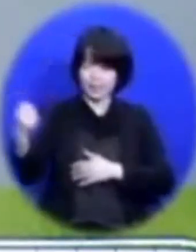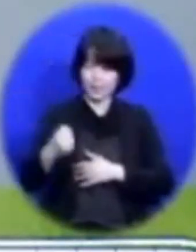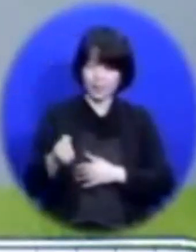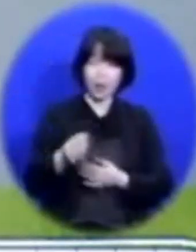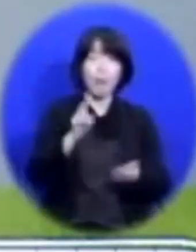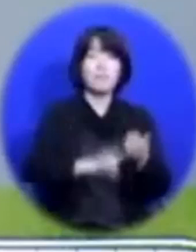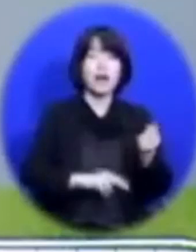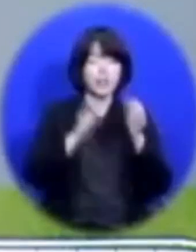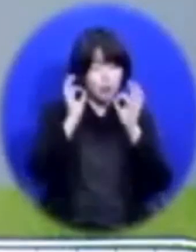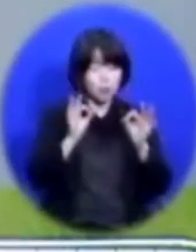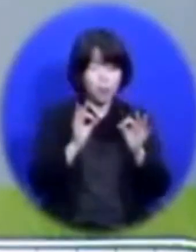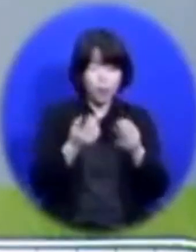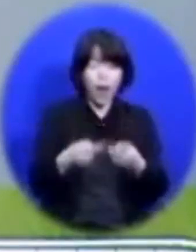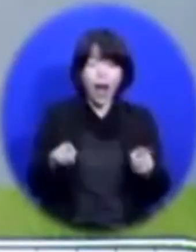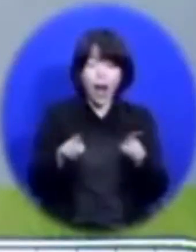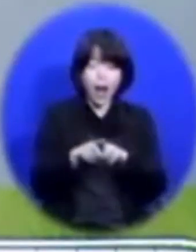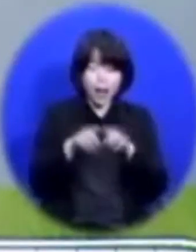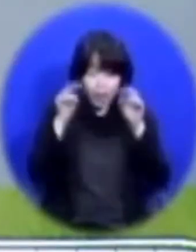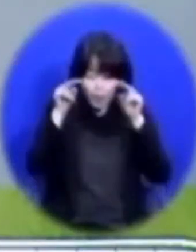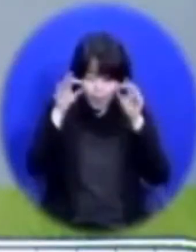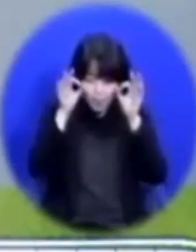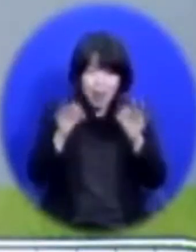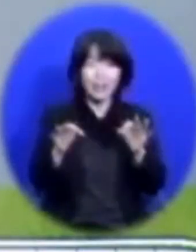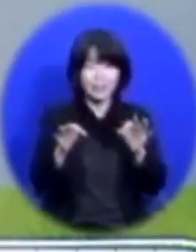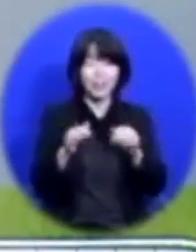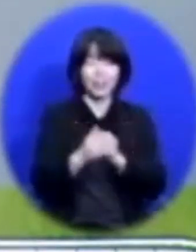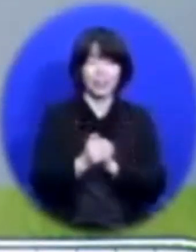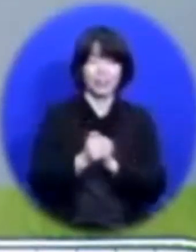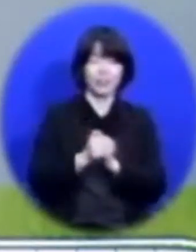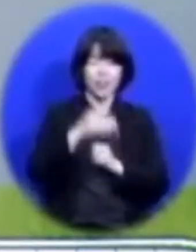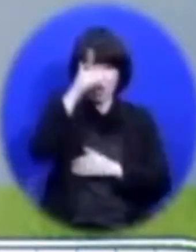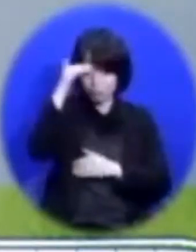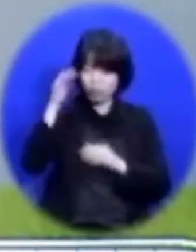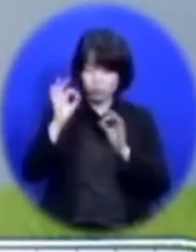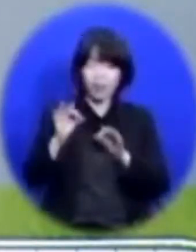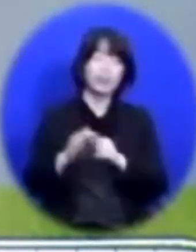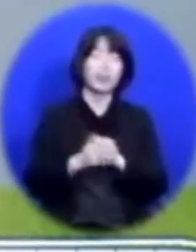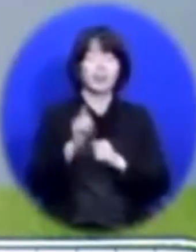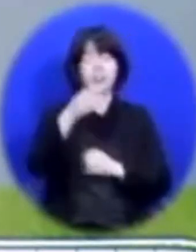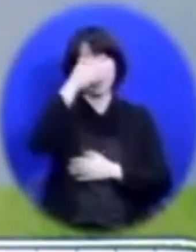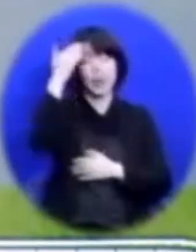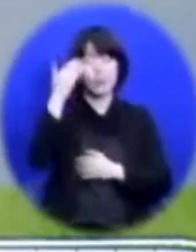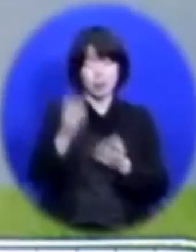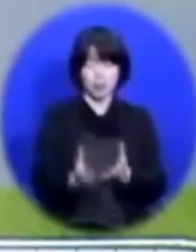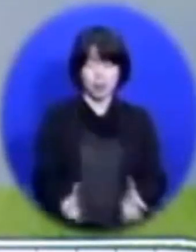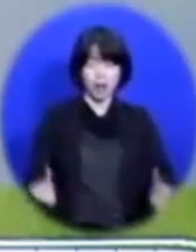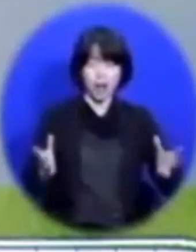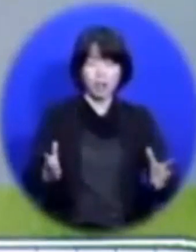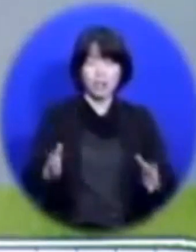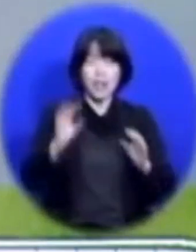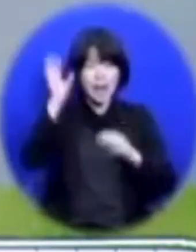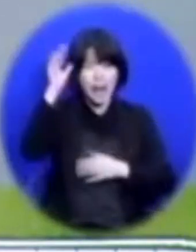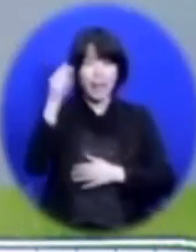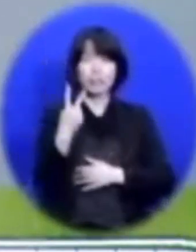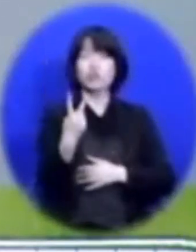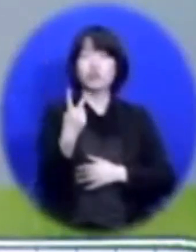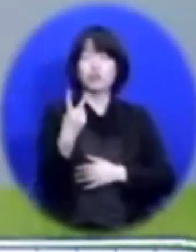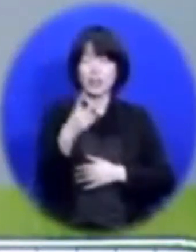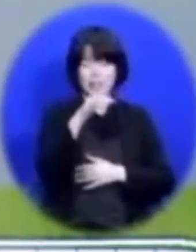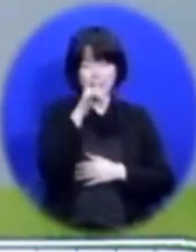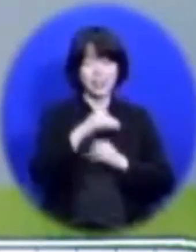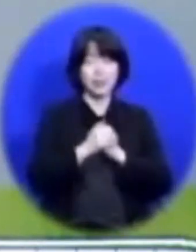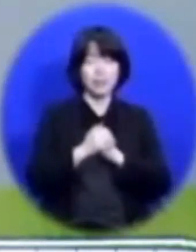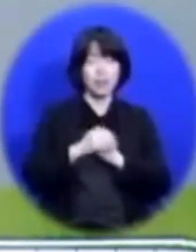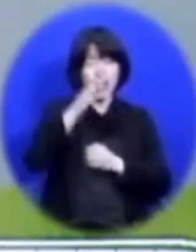함께구경해보기로했습니다. 그녀의바구니에는강아지두마리가